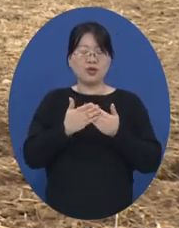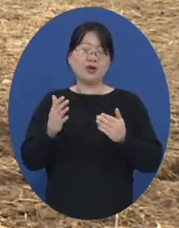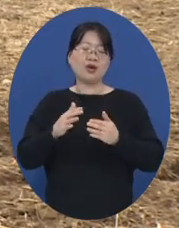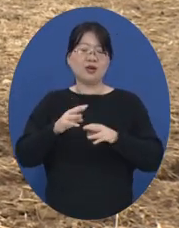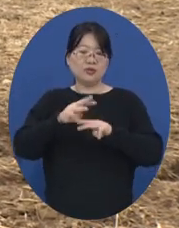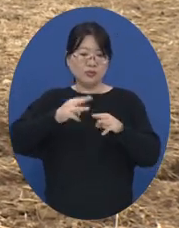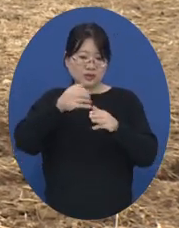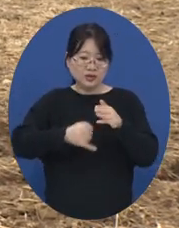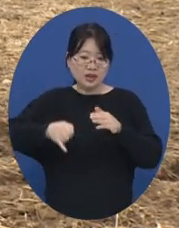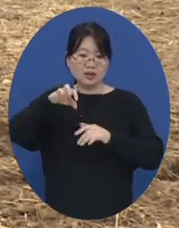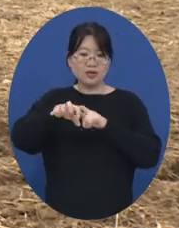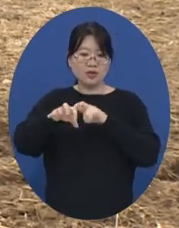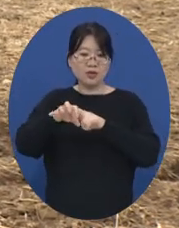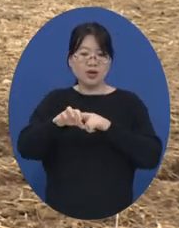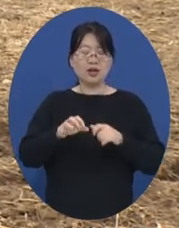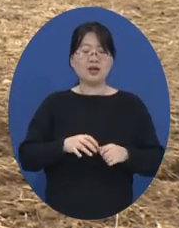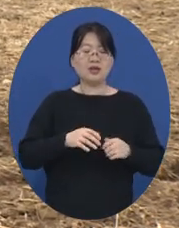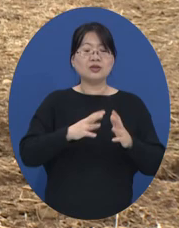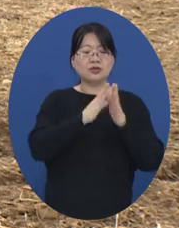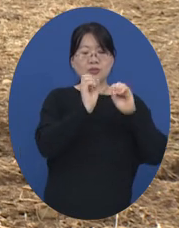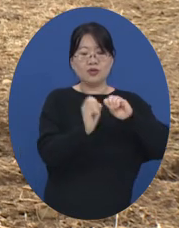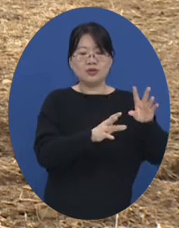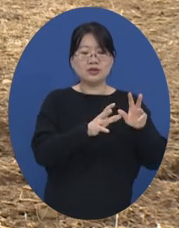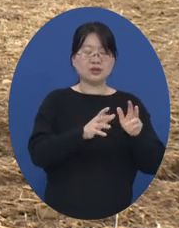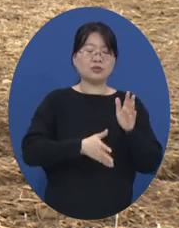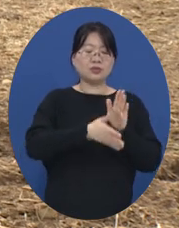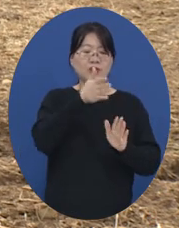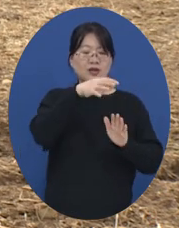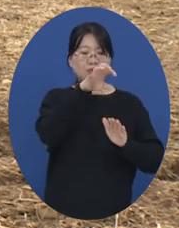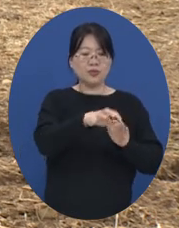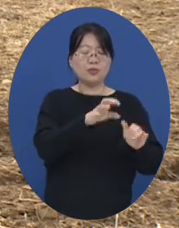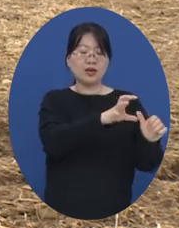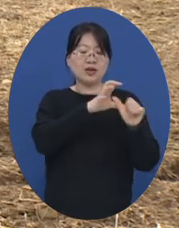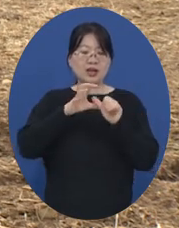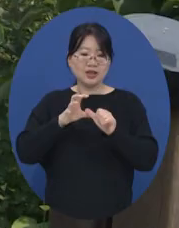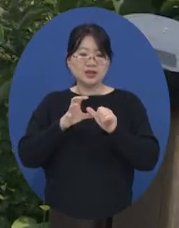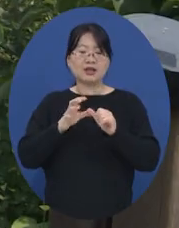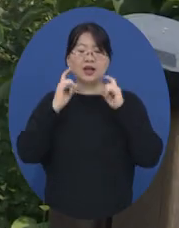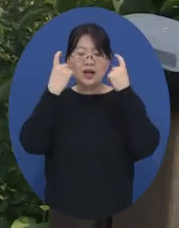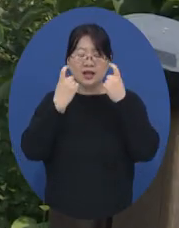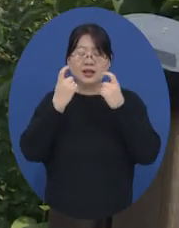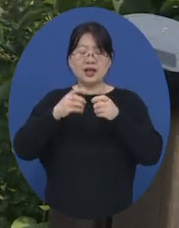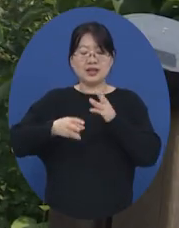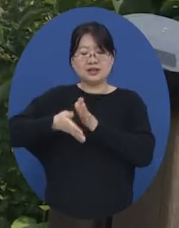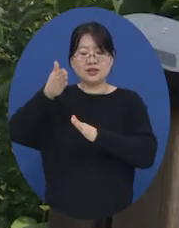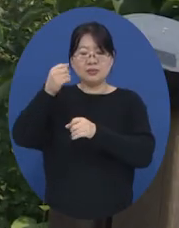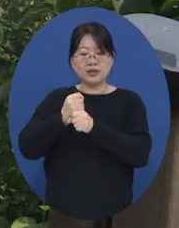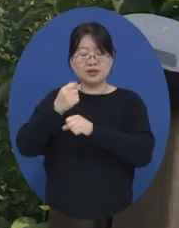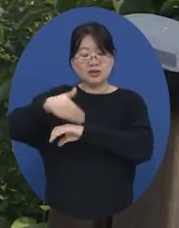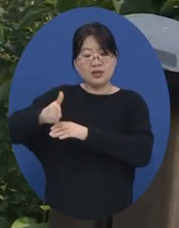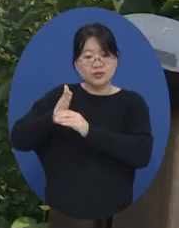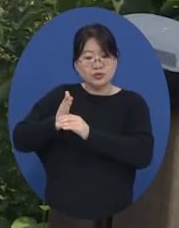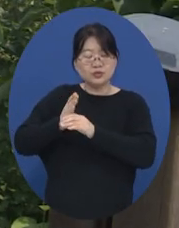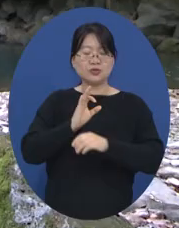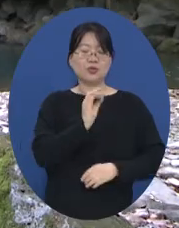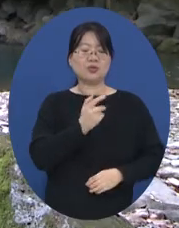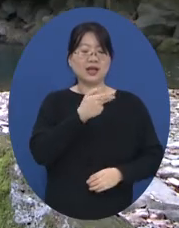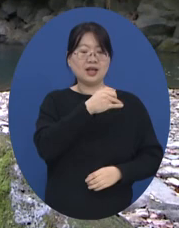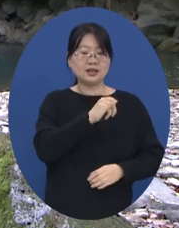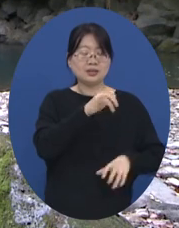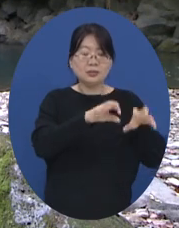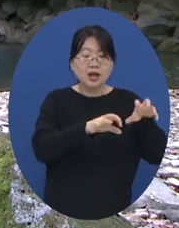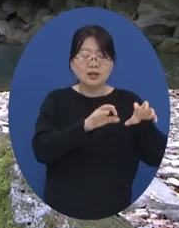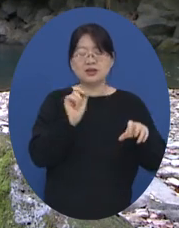폐공장 을 활용해 한탄강을 찾는 관광객들의 시설을 만들 예정입니다 1 탄광 과 가까운 오가리 마을은